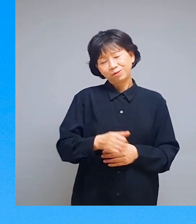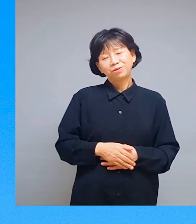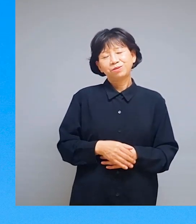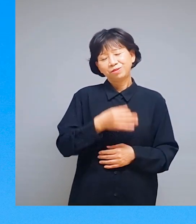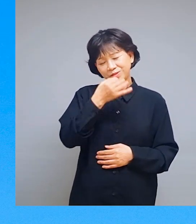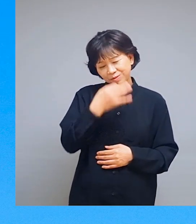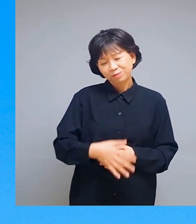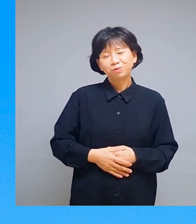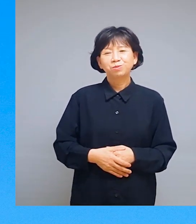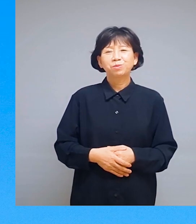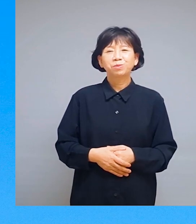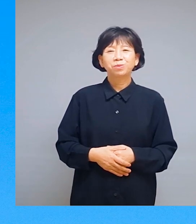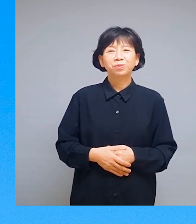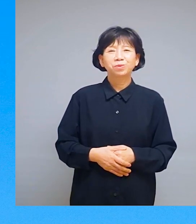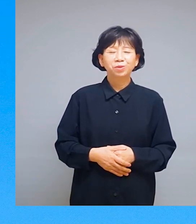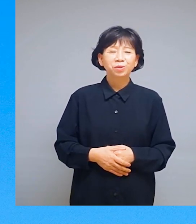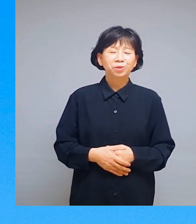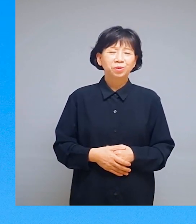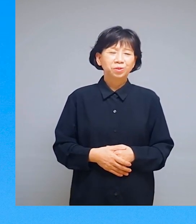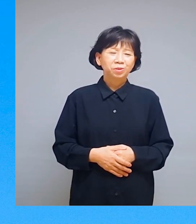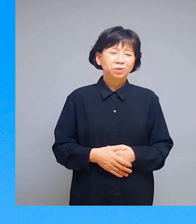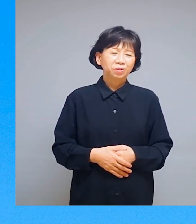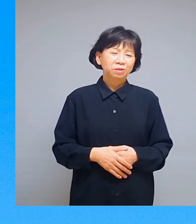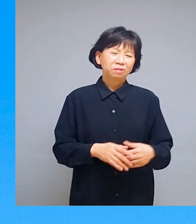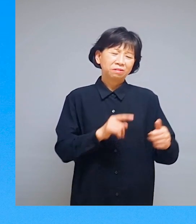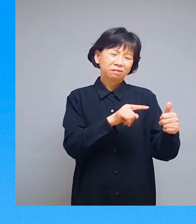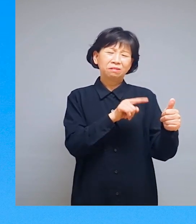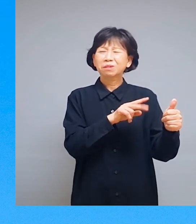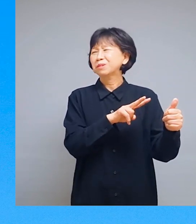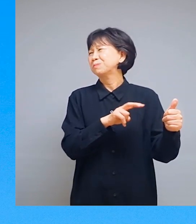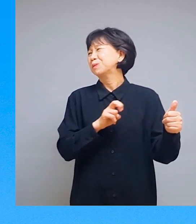힘들고 보기 싫은 사람이 있고